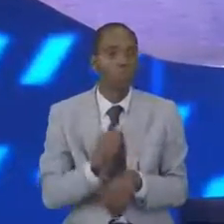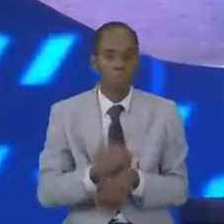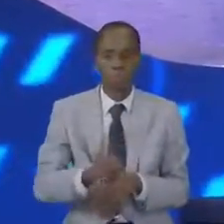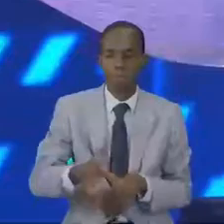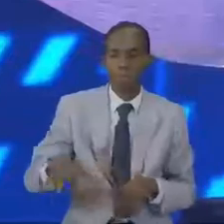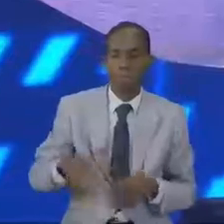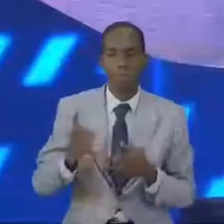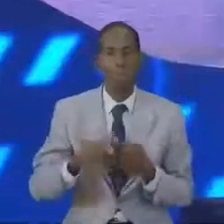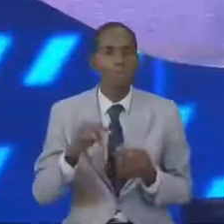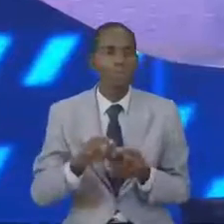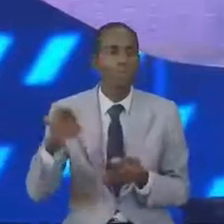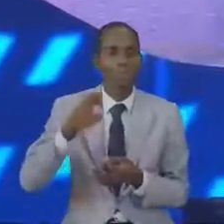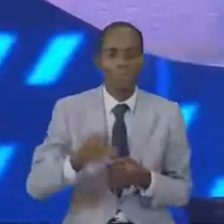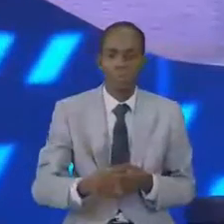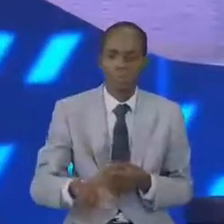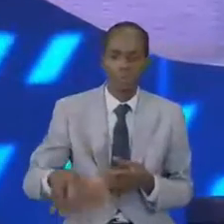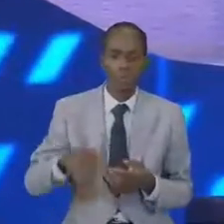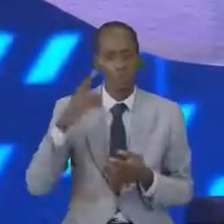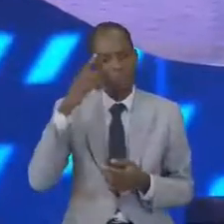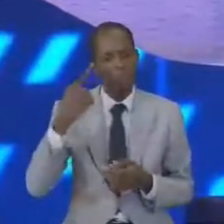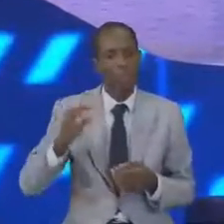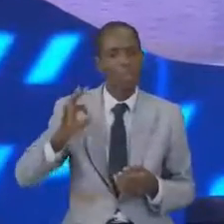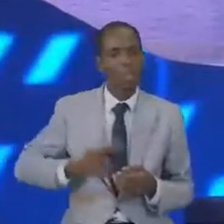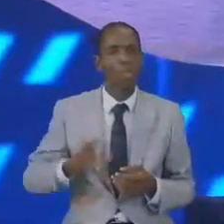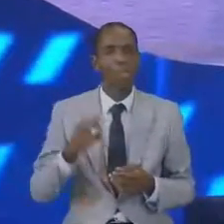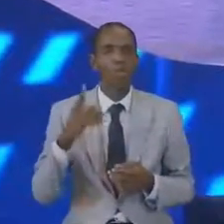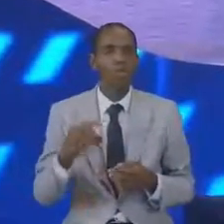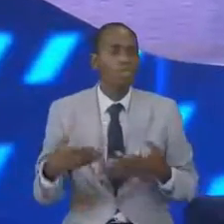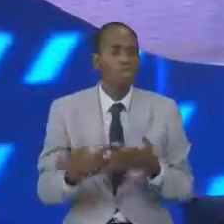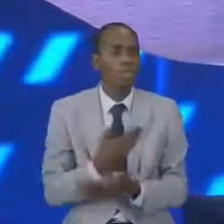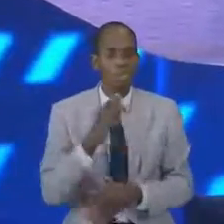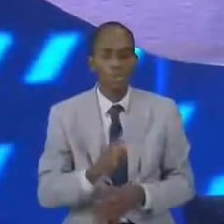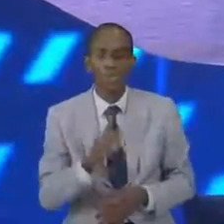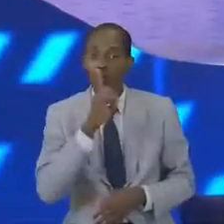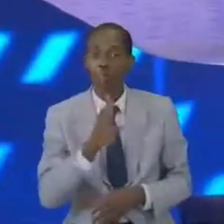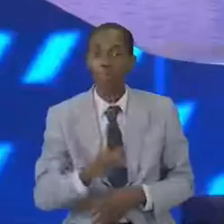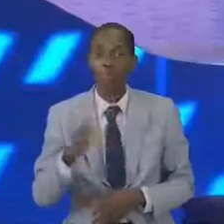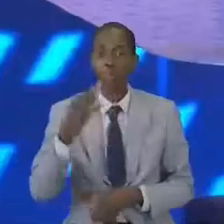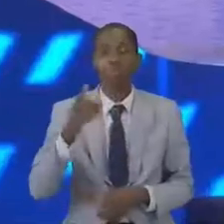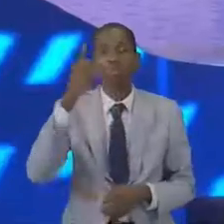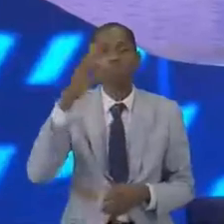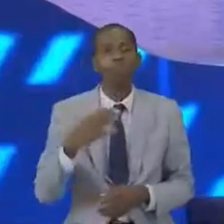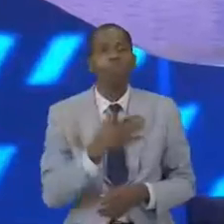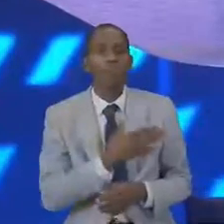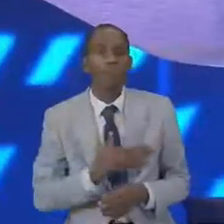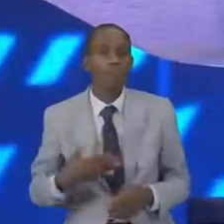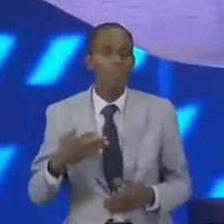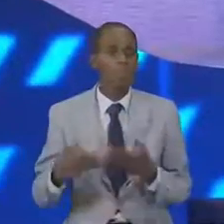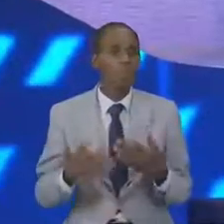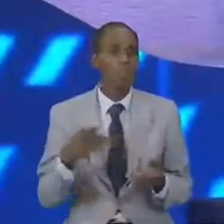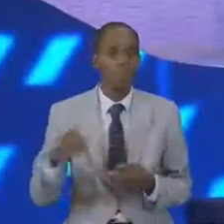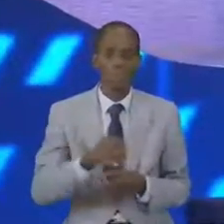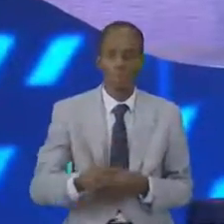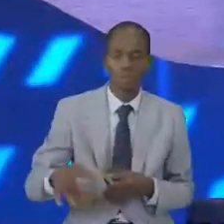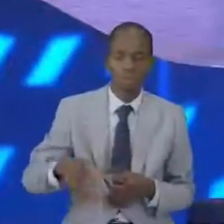selon l'esprit et c'est pour le bienfait des véritables enfants de Dieu et tout ce qu'il s'aiment cela fait